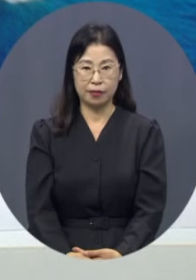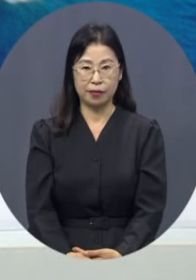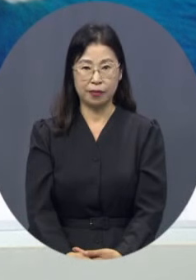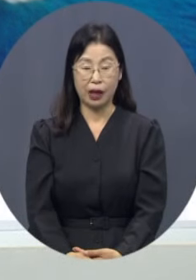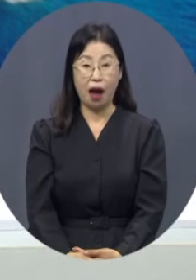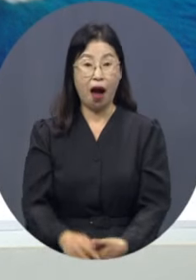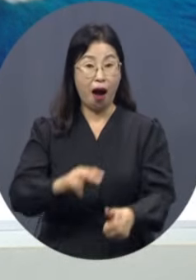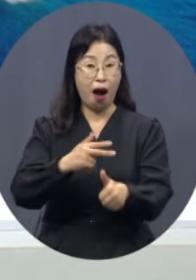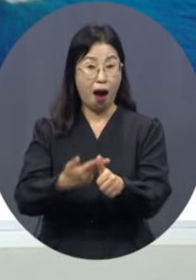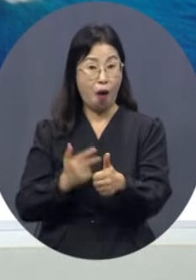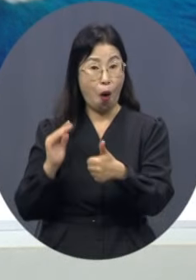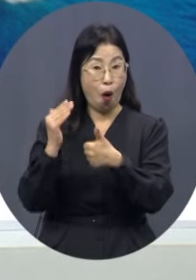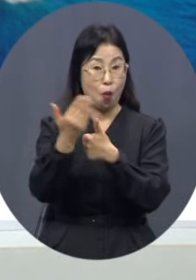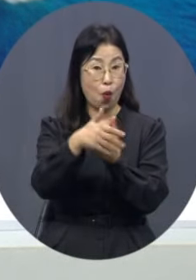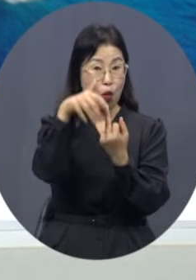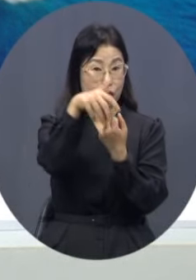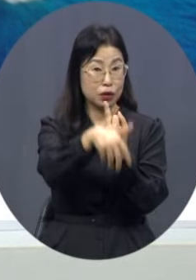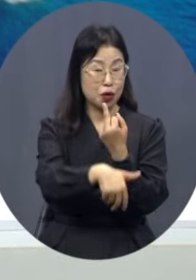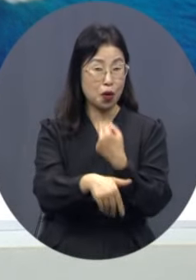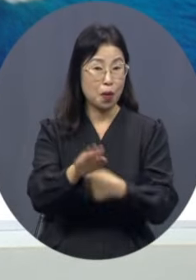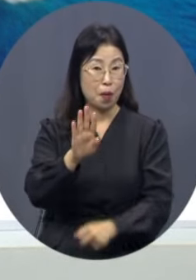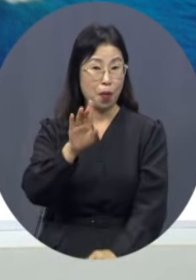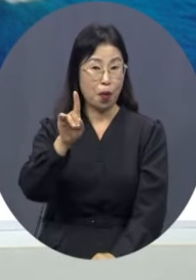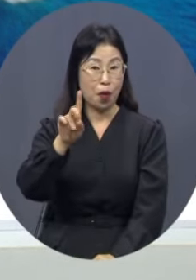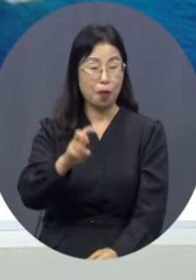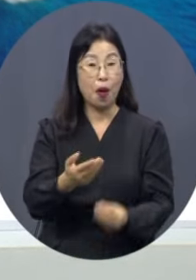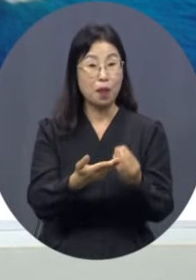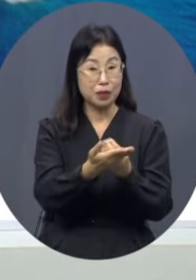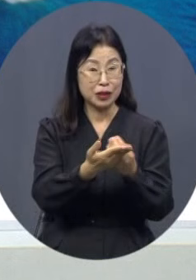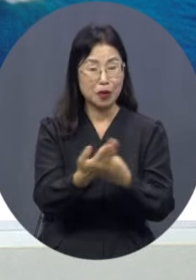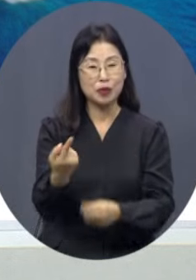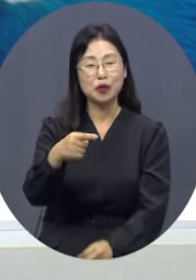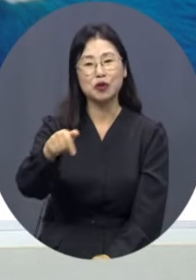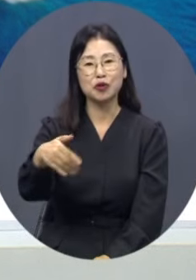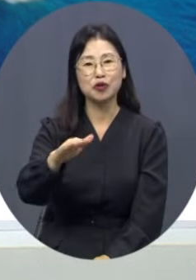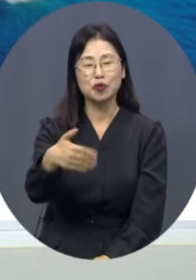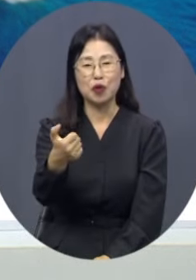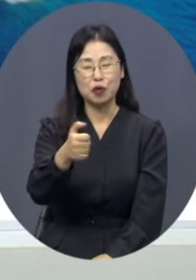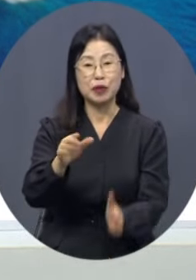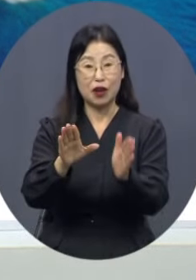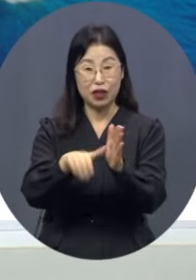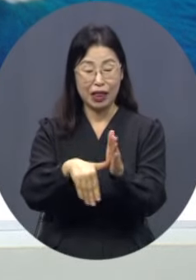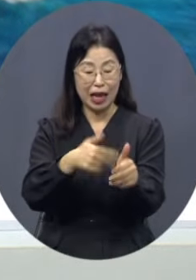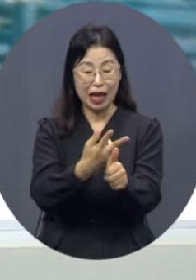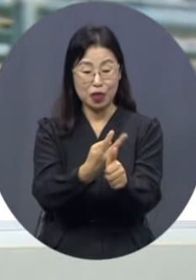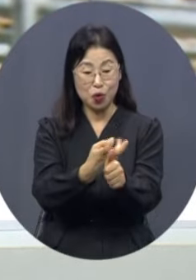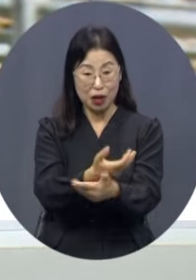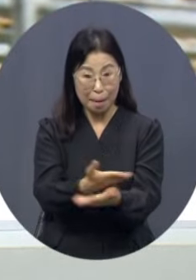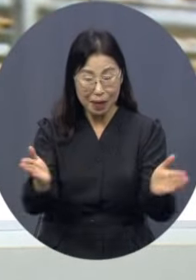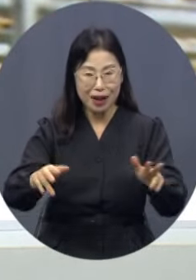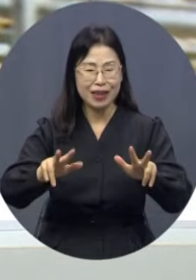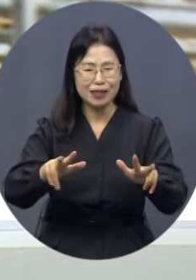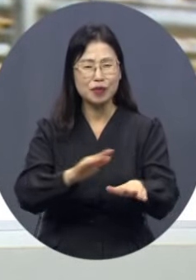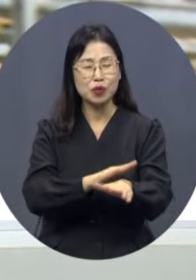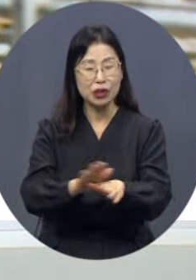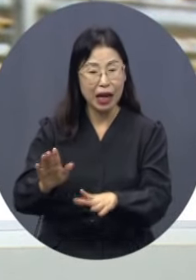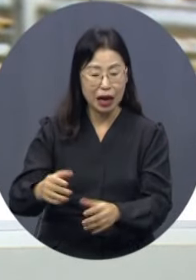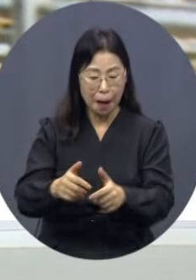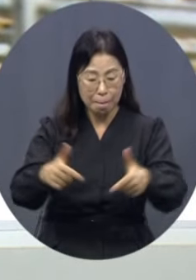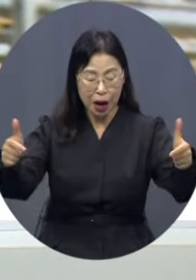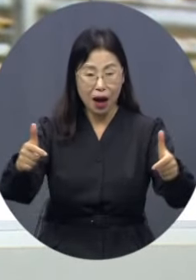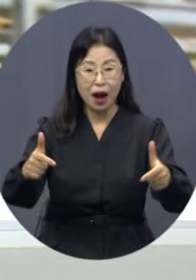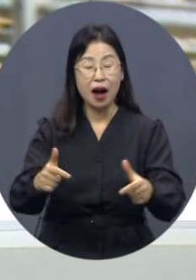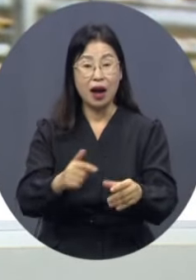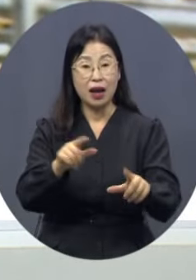천연 보호 구역인 서유포차 범섬에 1950년대 들여놓은 토끼가 아직도 야생에서 번식하고 있습니다